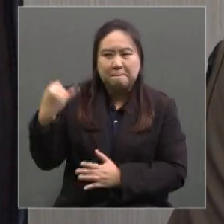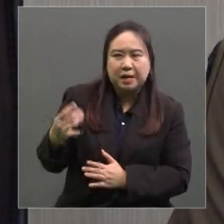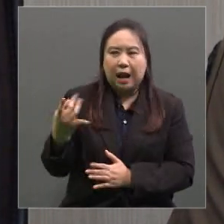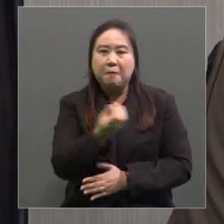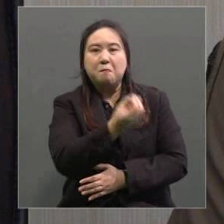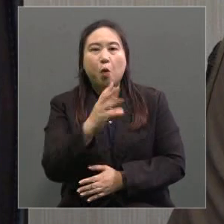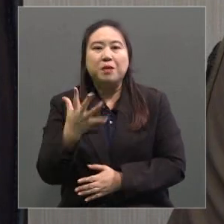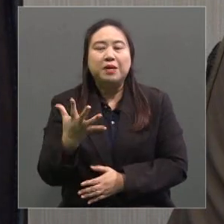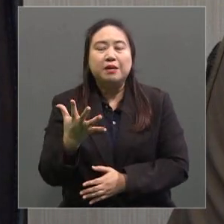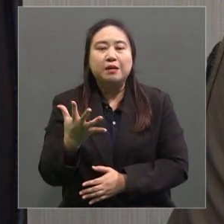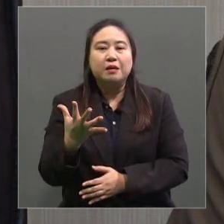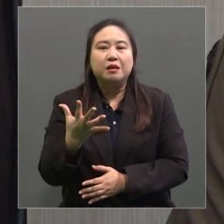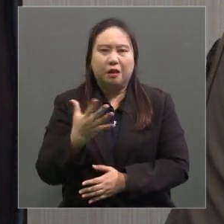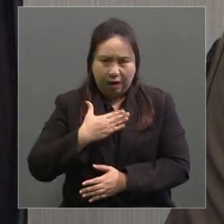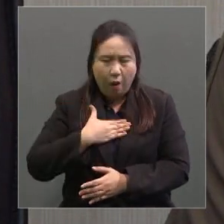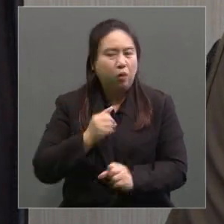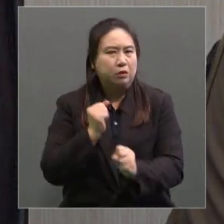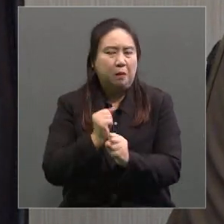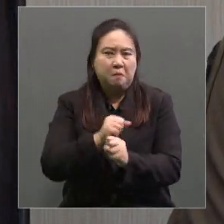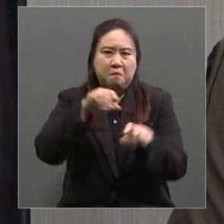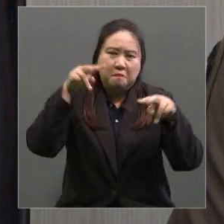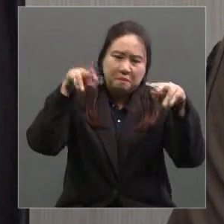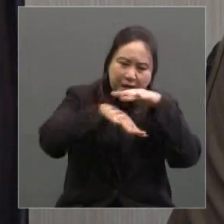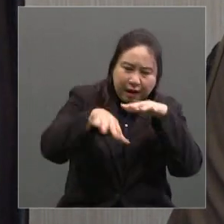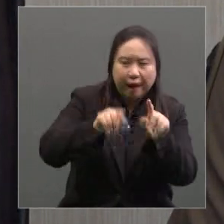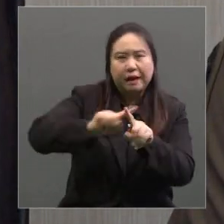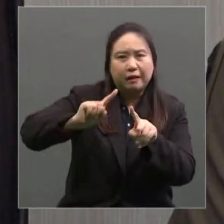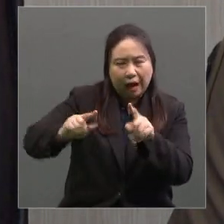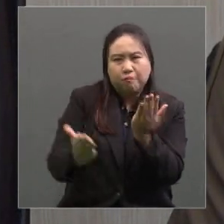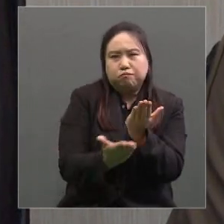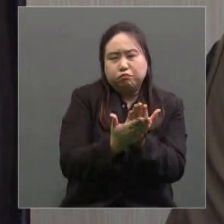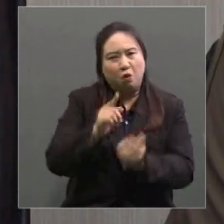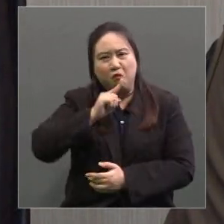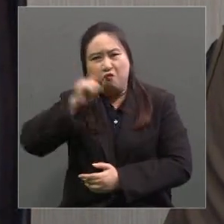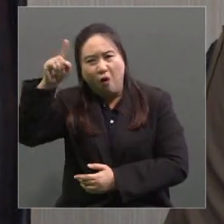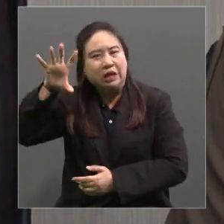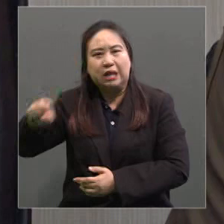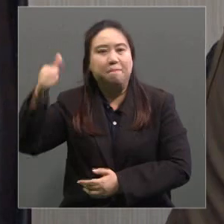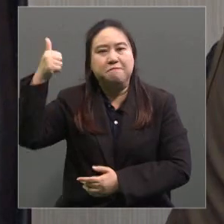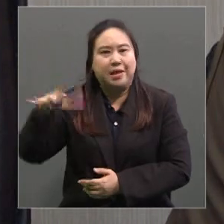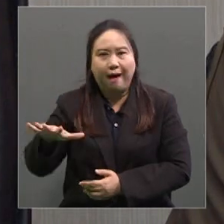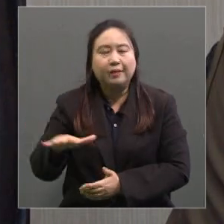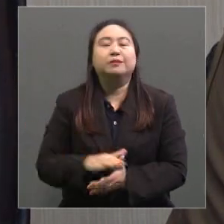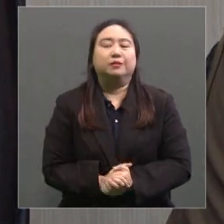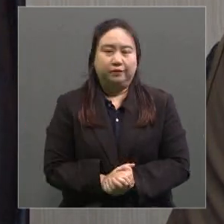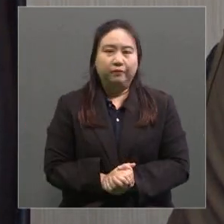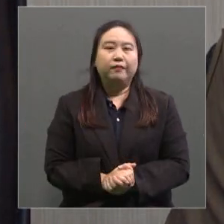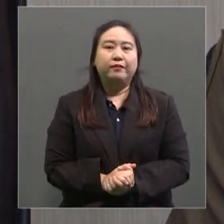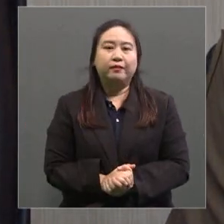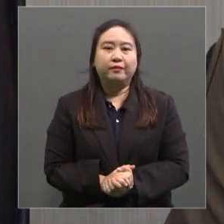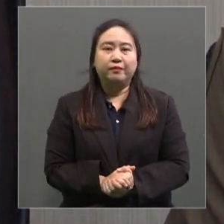ใดเราก็ไม่สามารถที่จะรวบรวมพยานหลักฐานใดๆเพื่อแจ้งข้อกล่าวหากับผู้ถูกกล่าวหาได้นะครับ